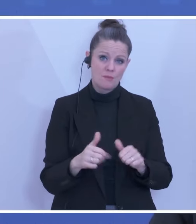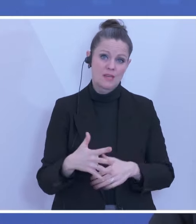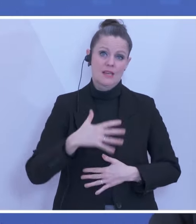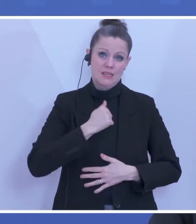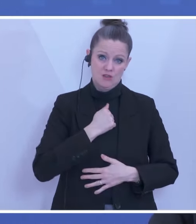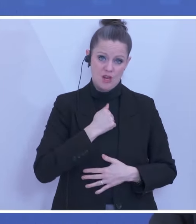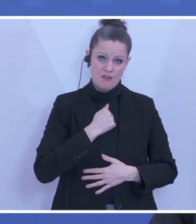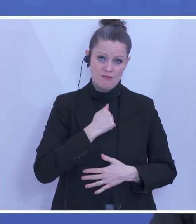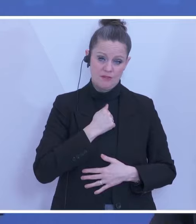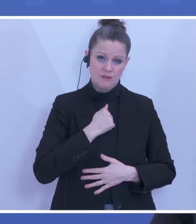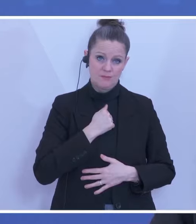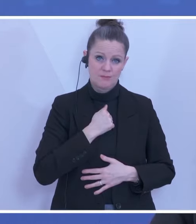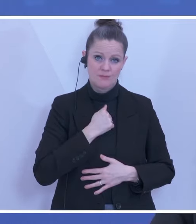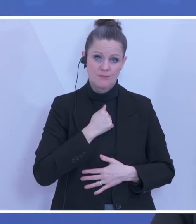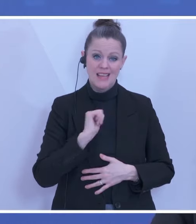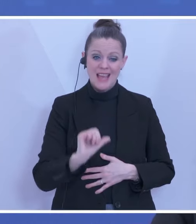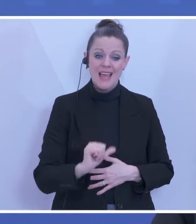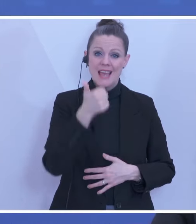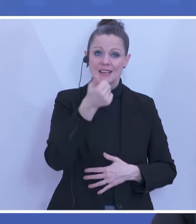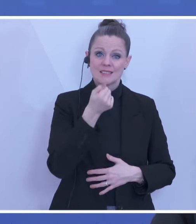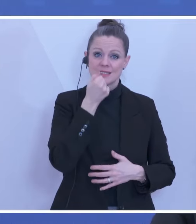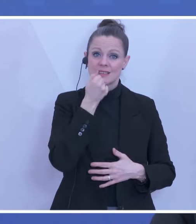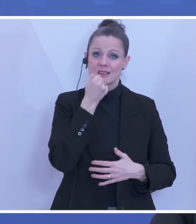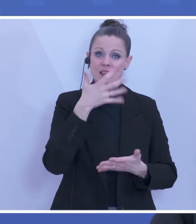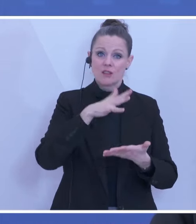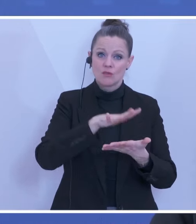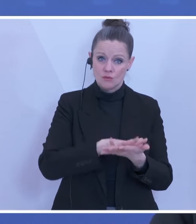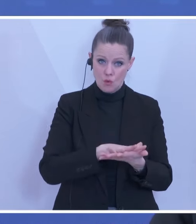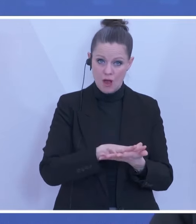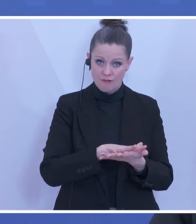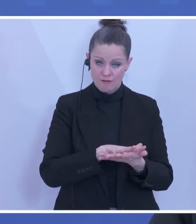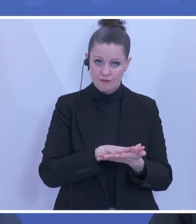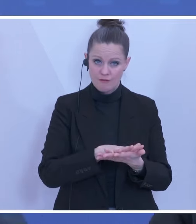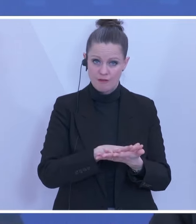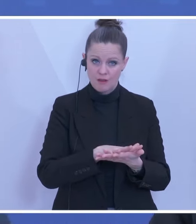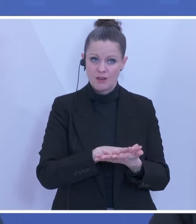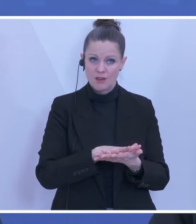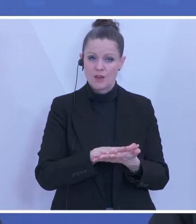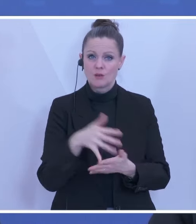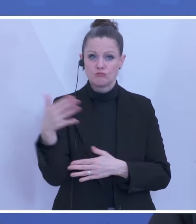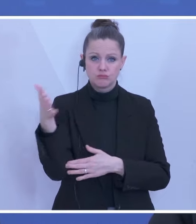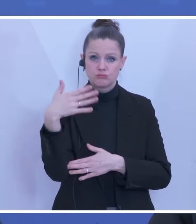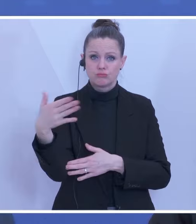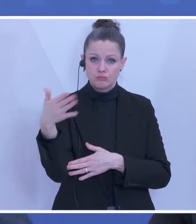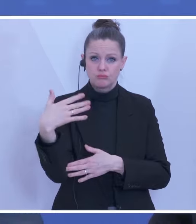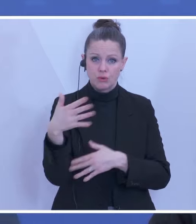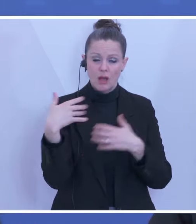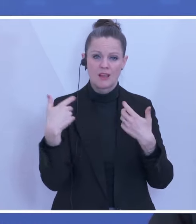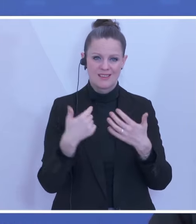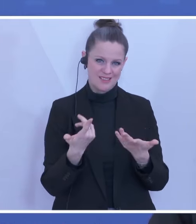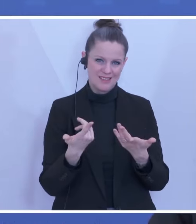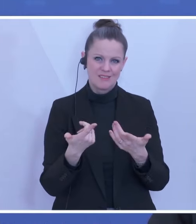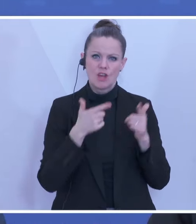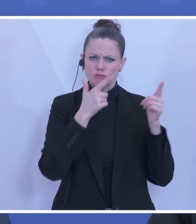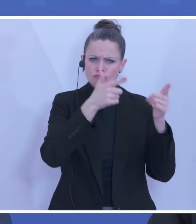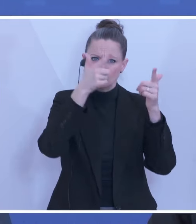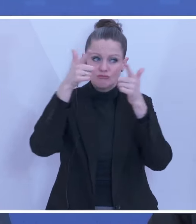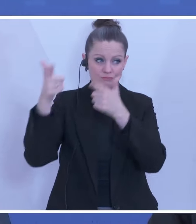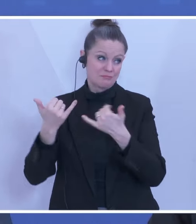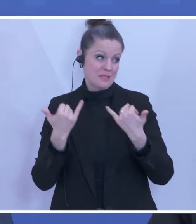ist. Wären wir mit dem ersten Entwurf immer die Fahne hochhaltend durch die Lande gezogen, dann könnte man jetzt nicht so